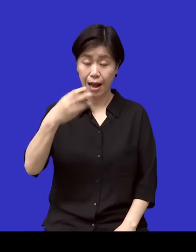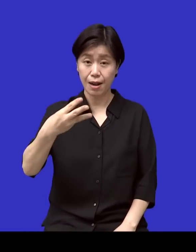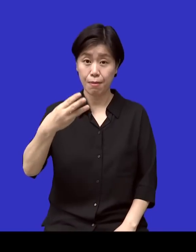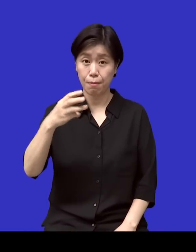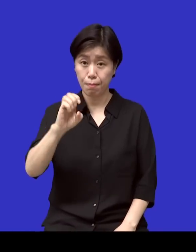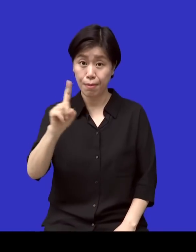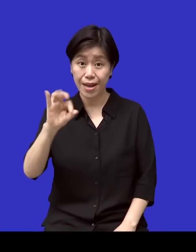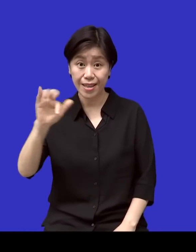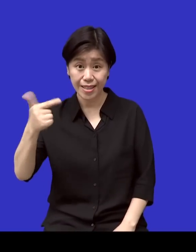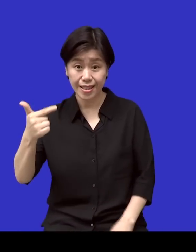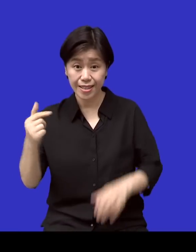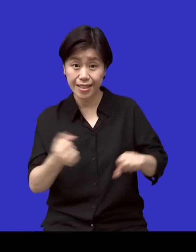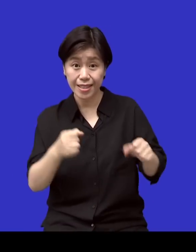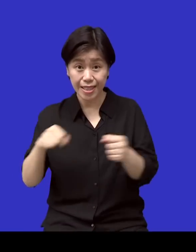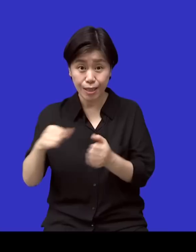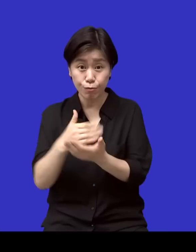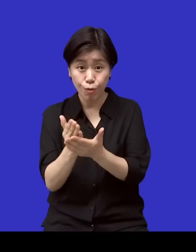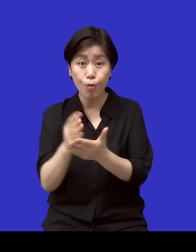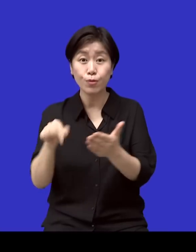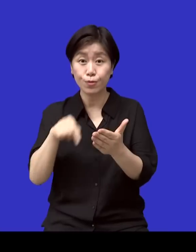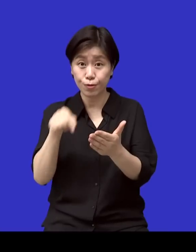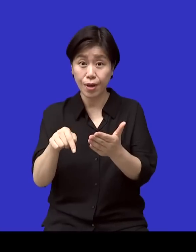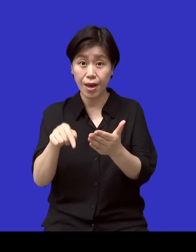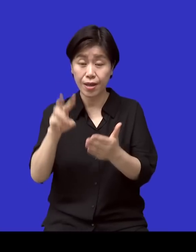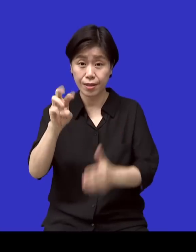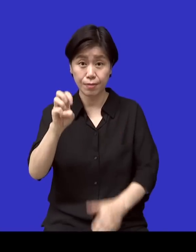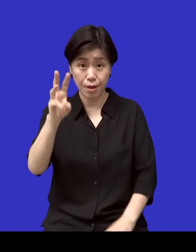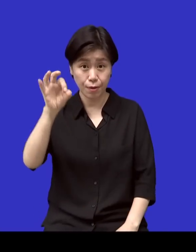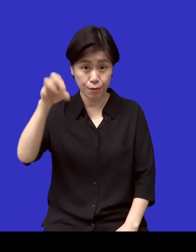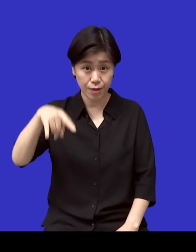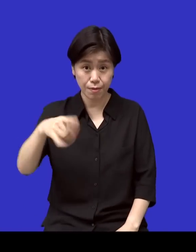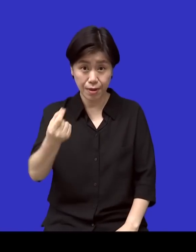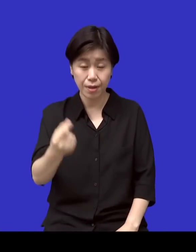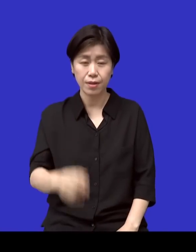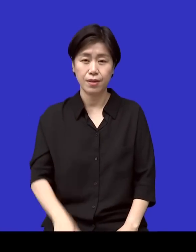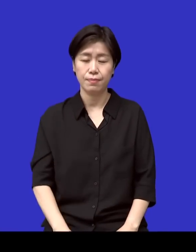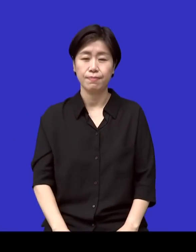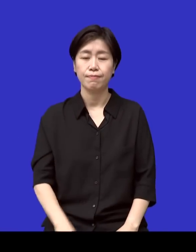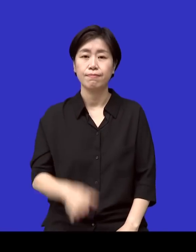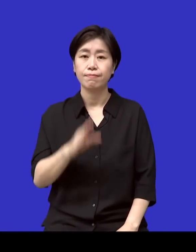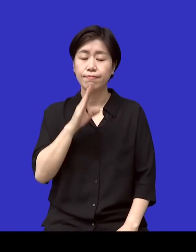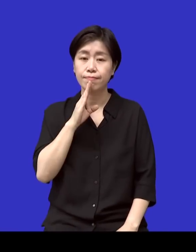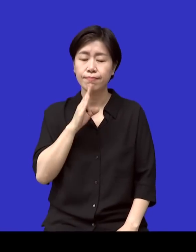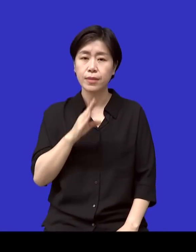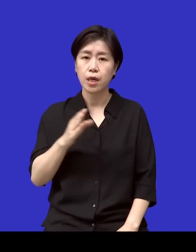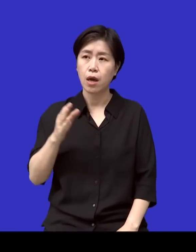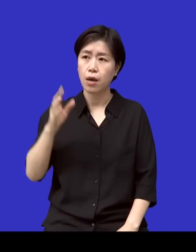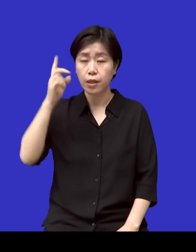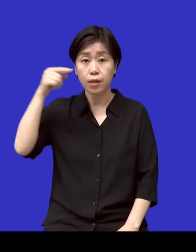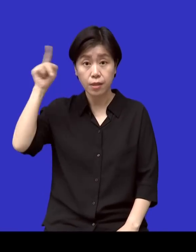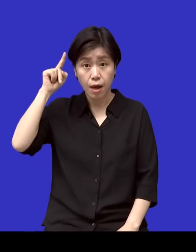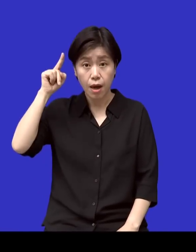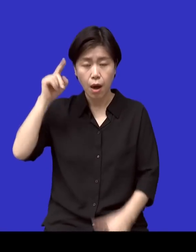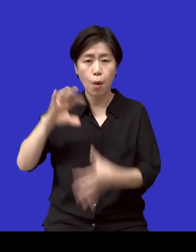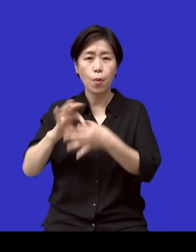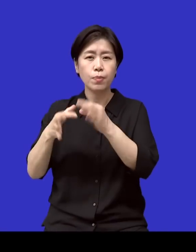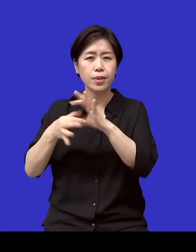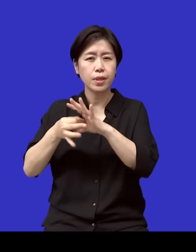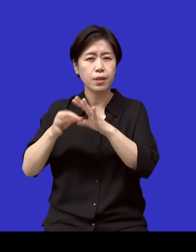스키. 기록은 어땠었어요? 이제 소치 올림픽 때는 이제 한 종목은 DNF를 하고 예. 이제 평창 올림픽